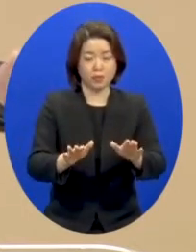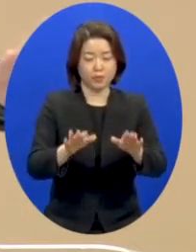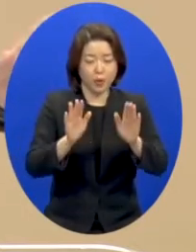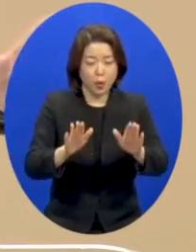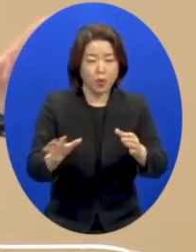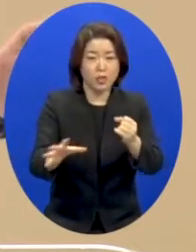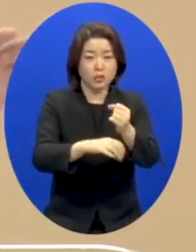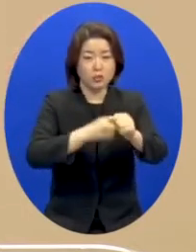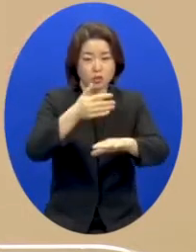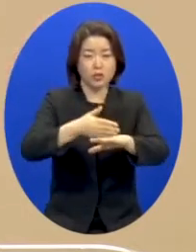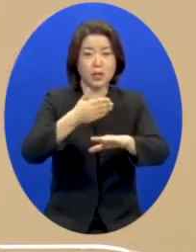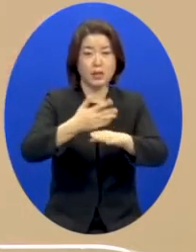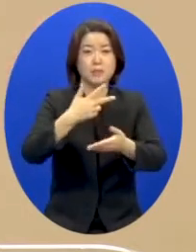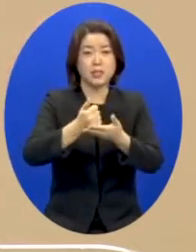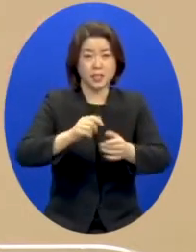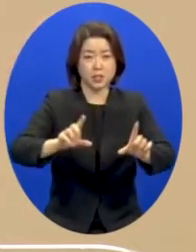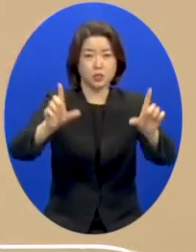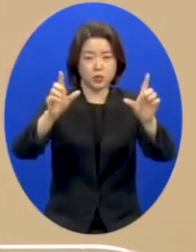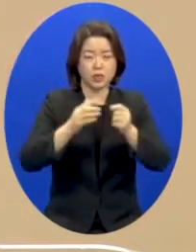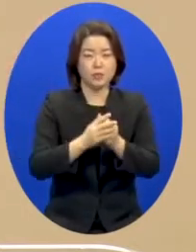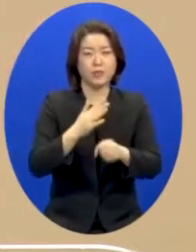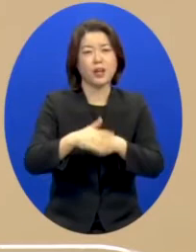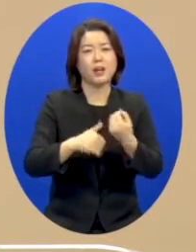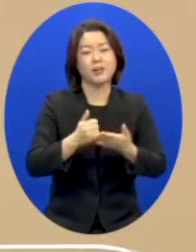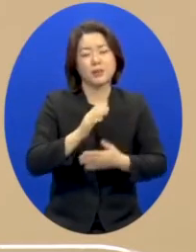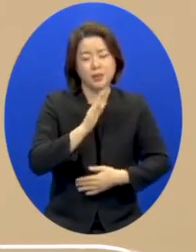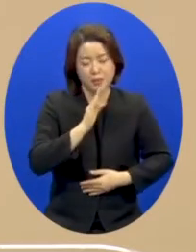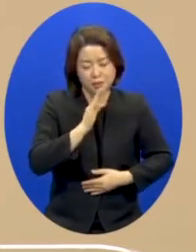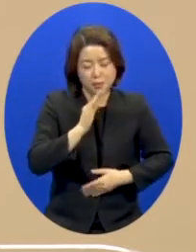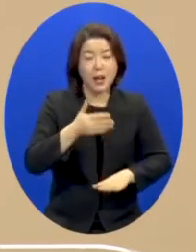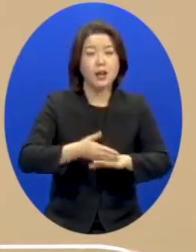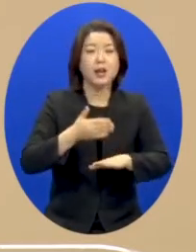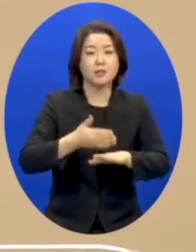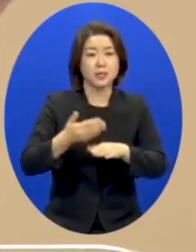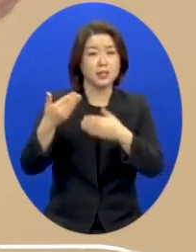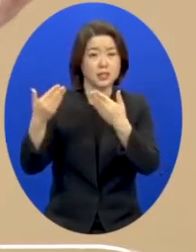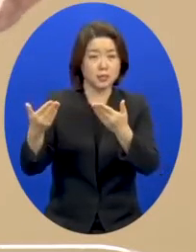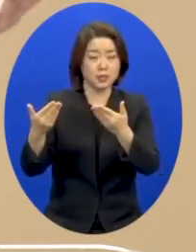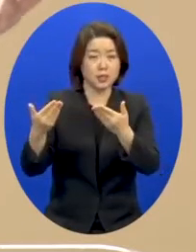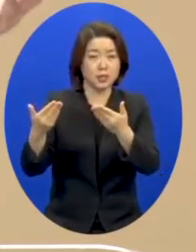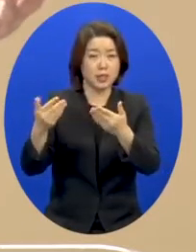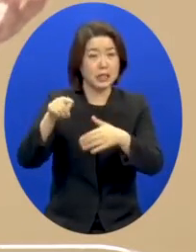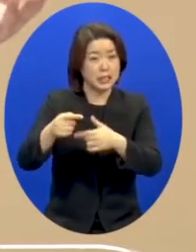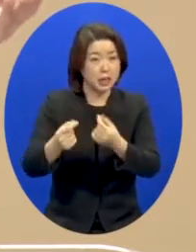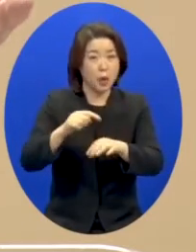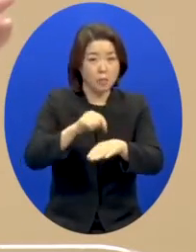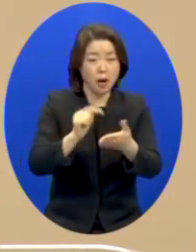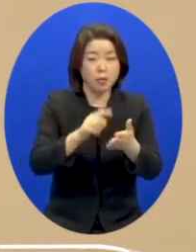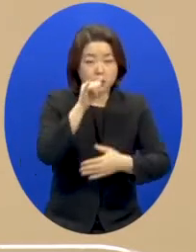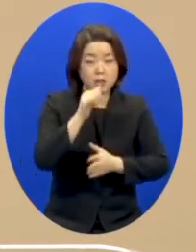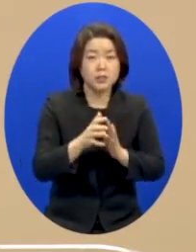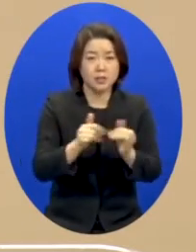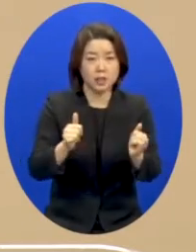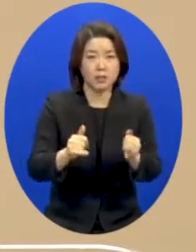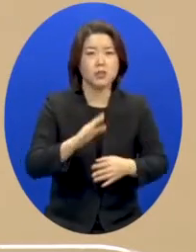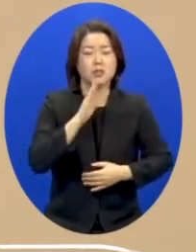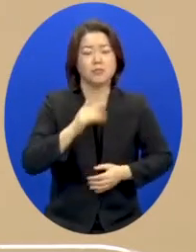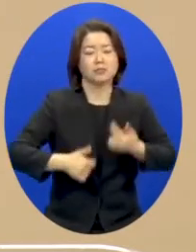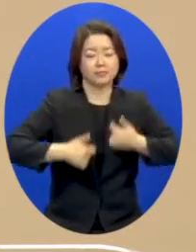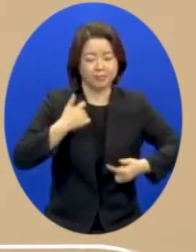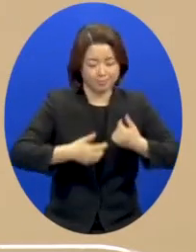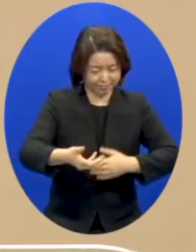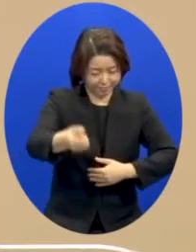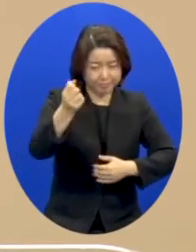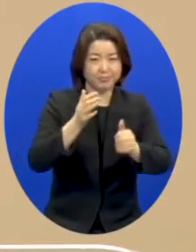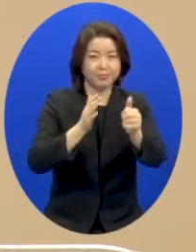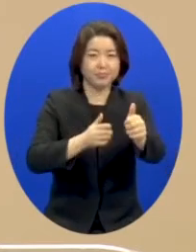추수감사 주일이지 하나님 정말 감사합니다 이런 마음이 있는 분들은 정말 기뻐하시기